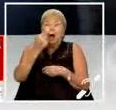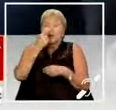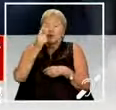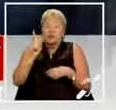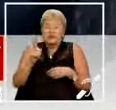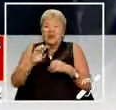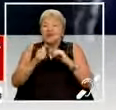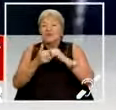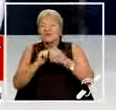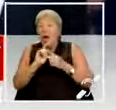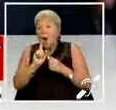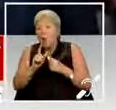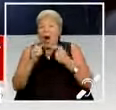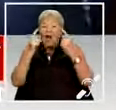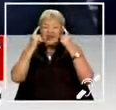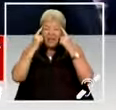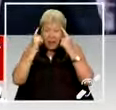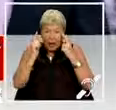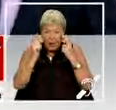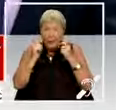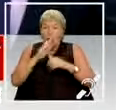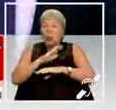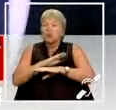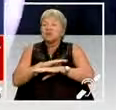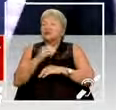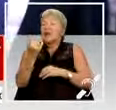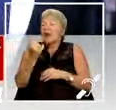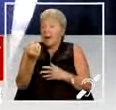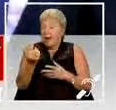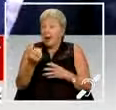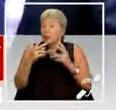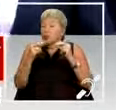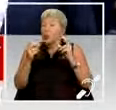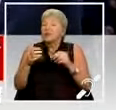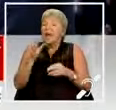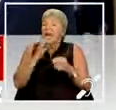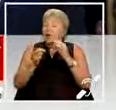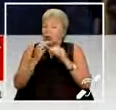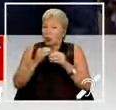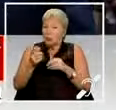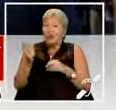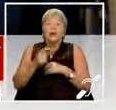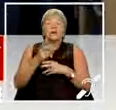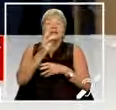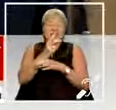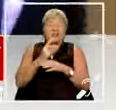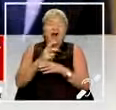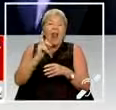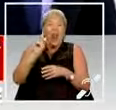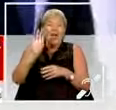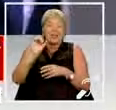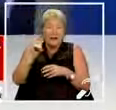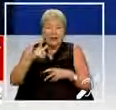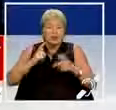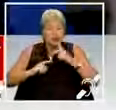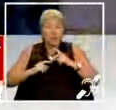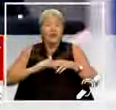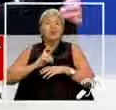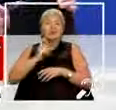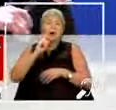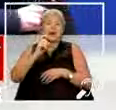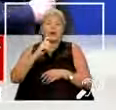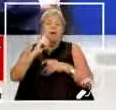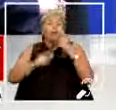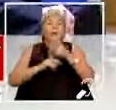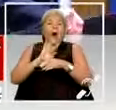sau eventual a Chinei, în condițiile în care cele mai multe economii din zonă sunt foarte afectate după